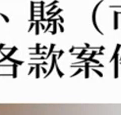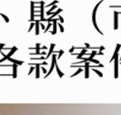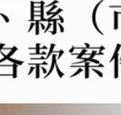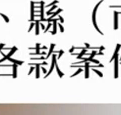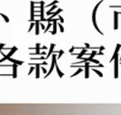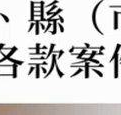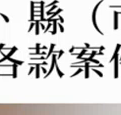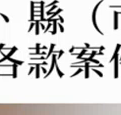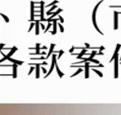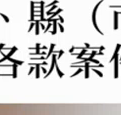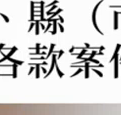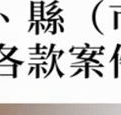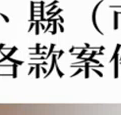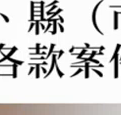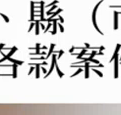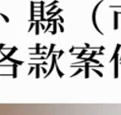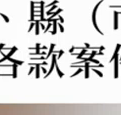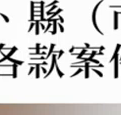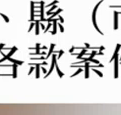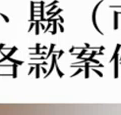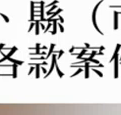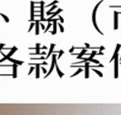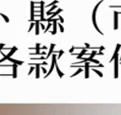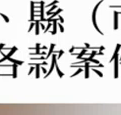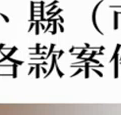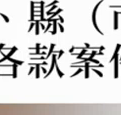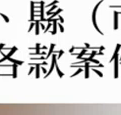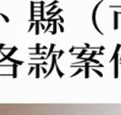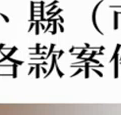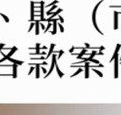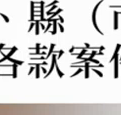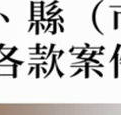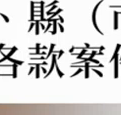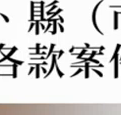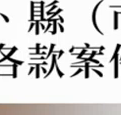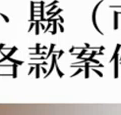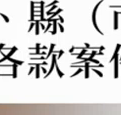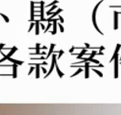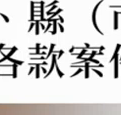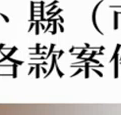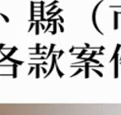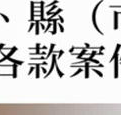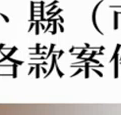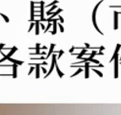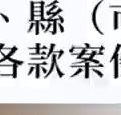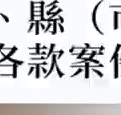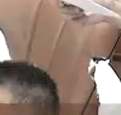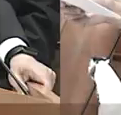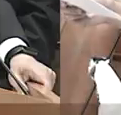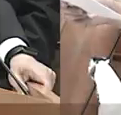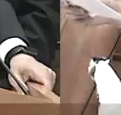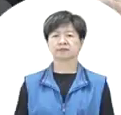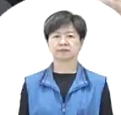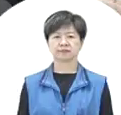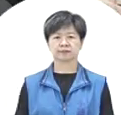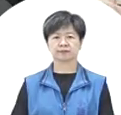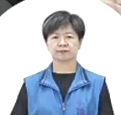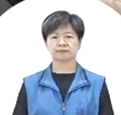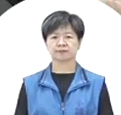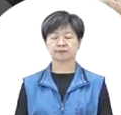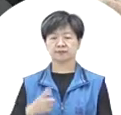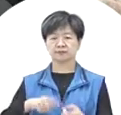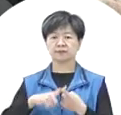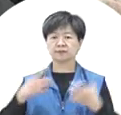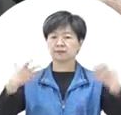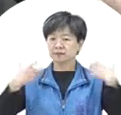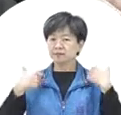报的话，不可以超过24小时不处理，而且要提出调查报告。相信市长哈，你应该会负起责任。